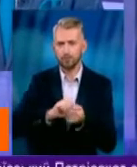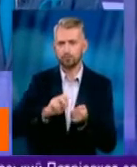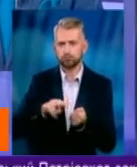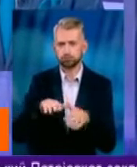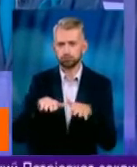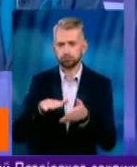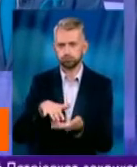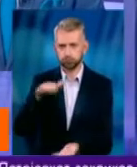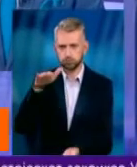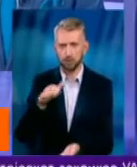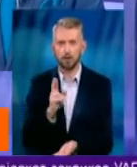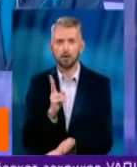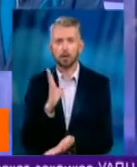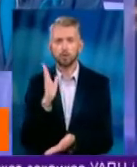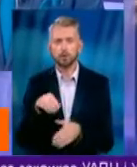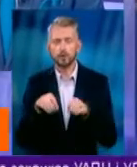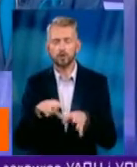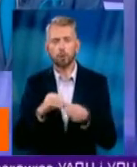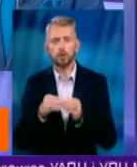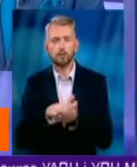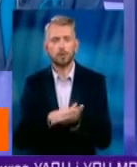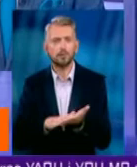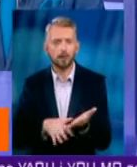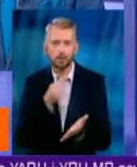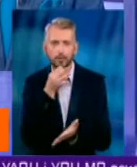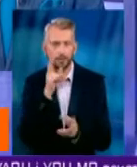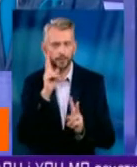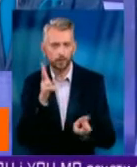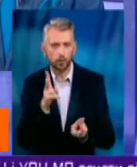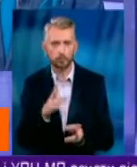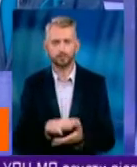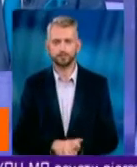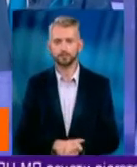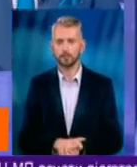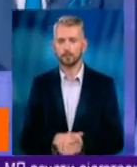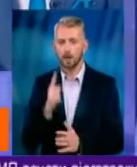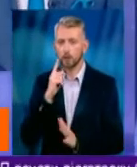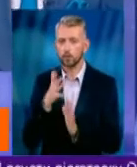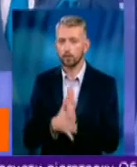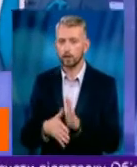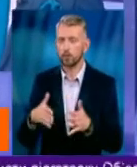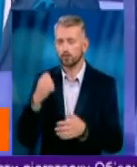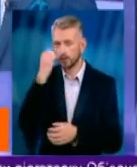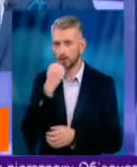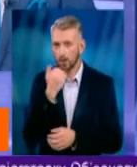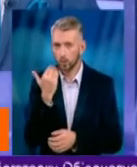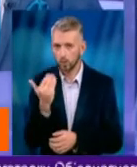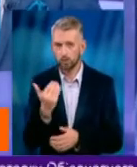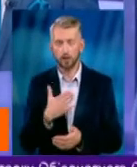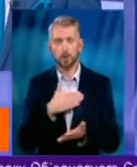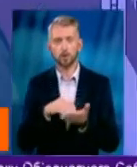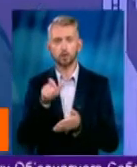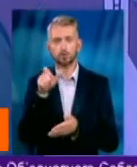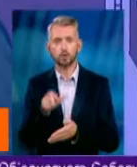матеріали для будівництва. Як буде вирішуватися проблема далі, поки що невідомо. На цьому вся студія. Зрозуміло, Вікторія, дякую тобі. Вікторія